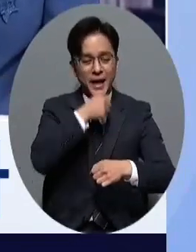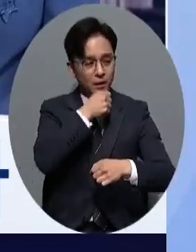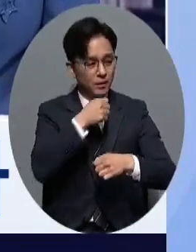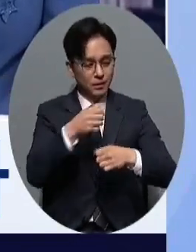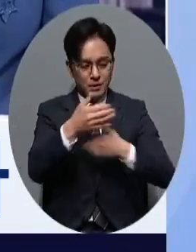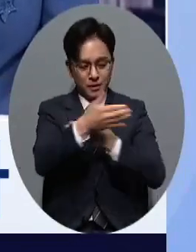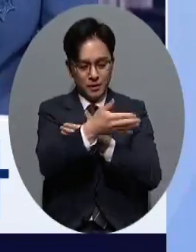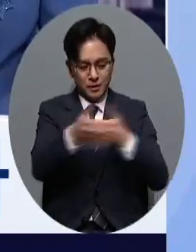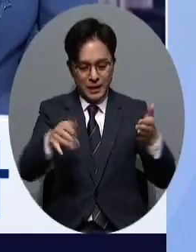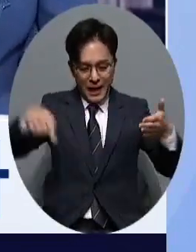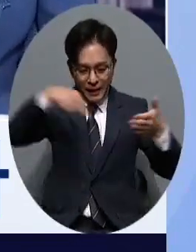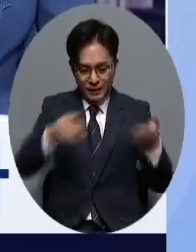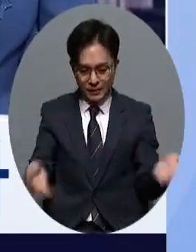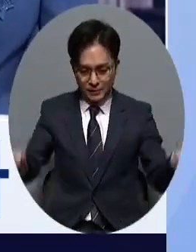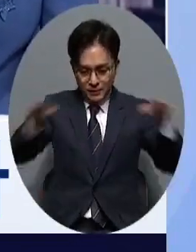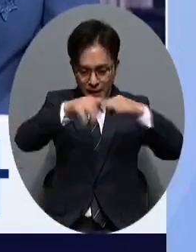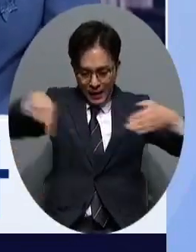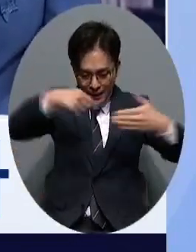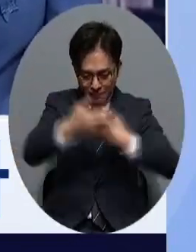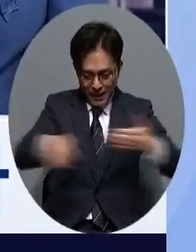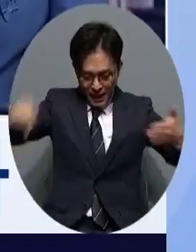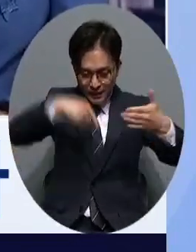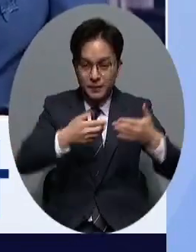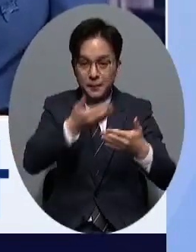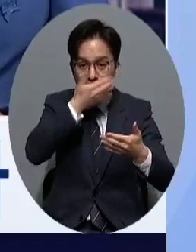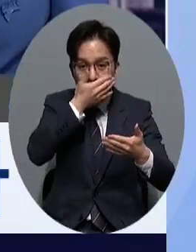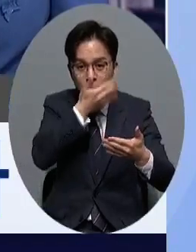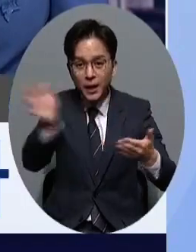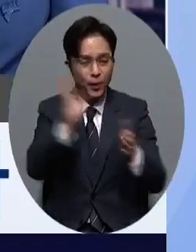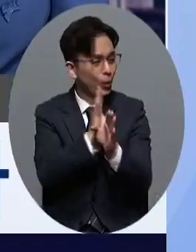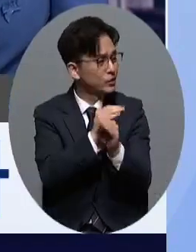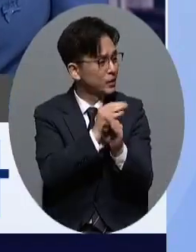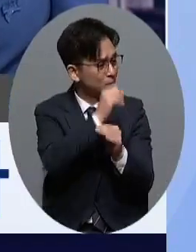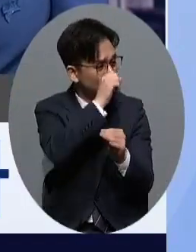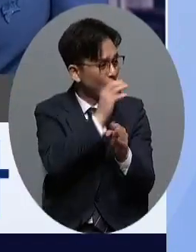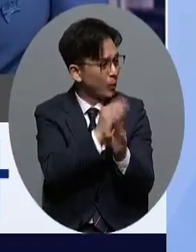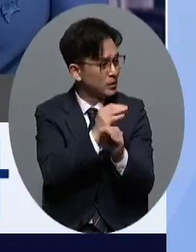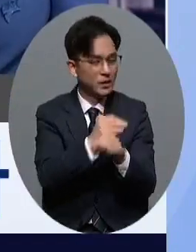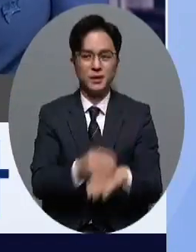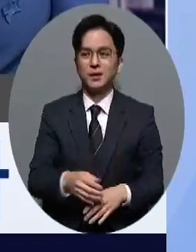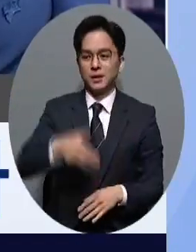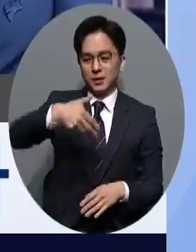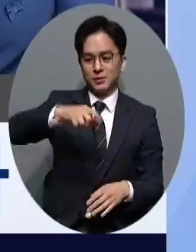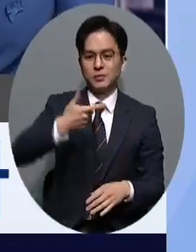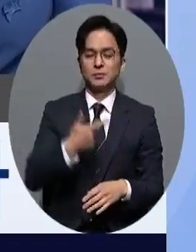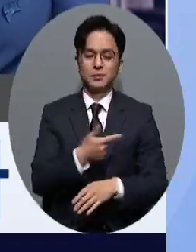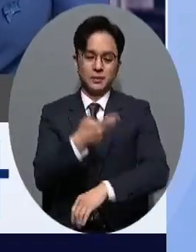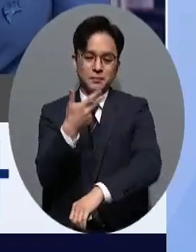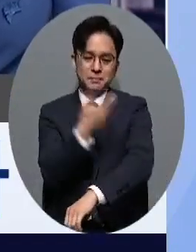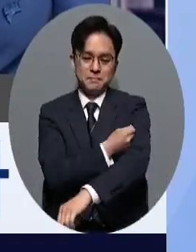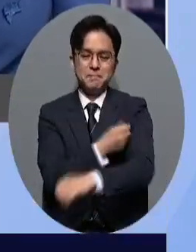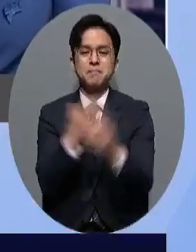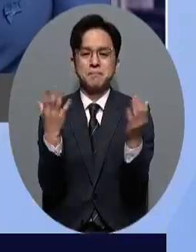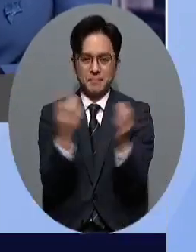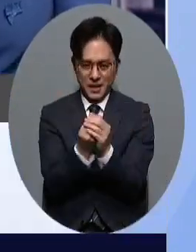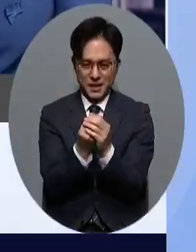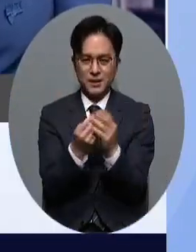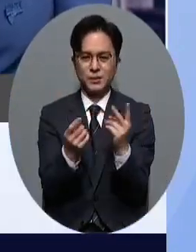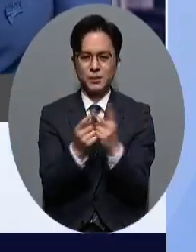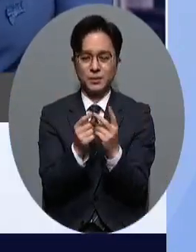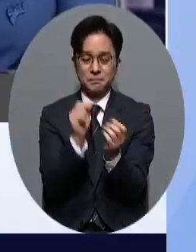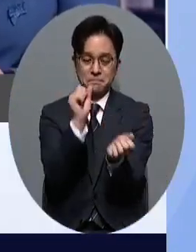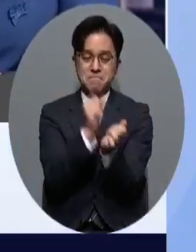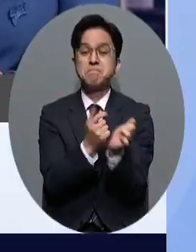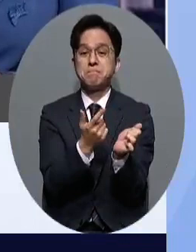언제쯤 해제를 해야 된다고 보십니까? 실내 마스크는 사실 자연 면역이 있고 백신 접종을 하신 분들은 이미 감염이 됐던 분들은